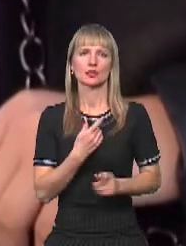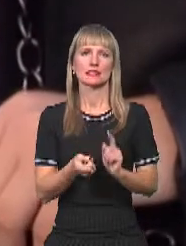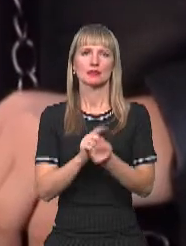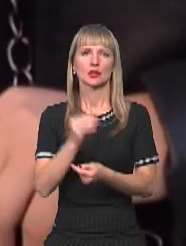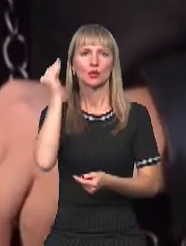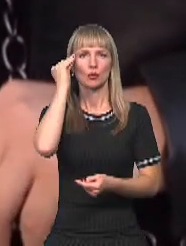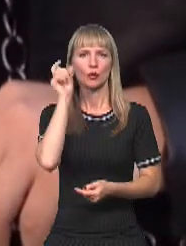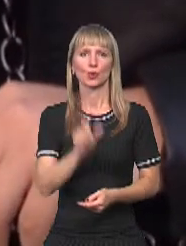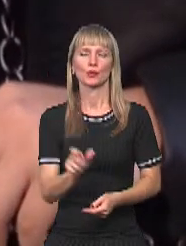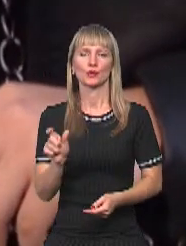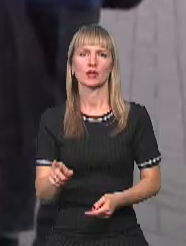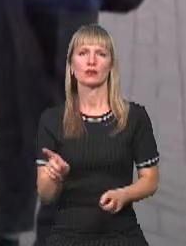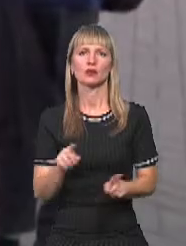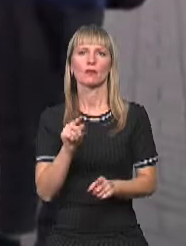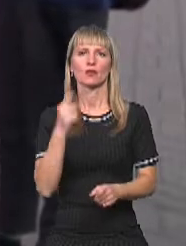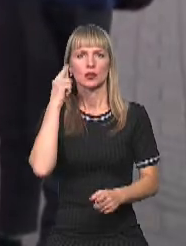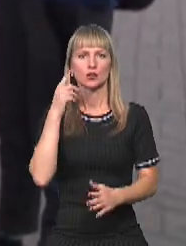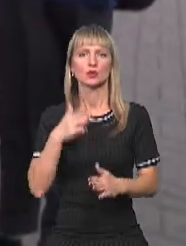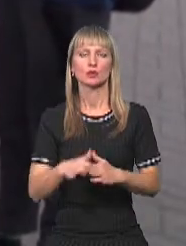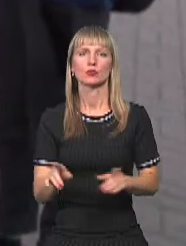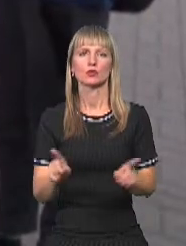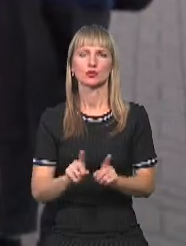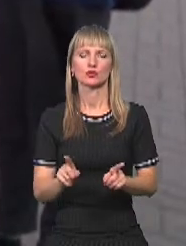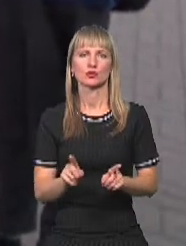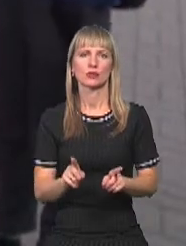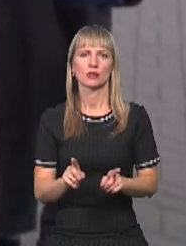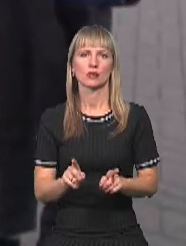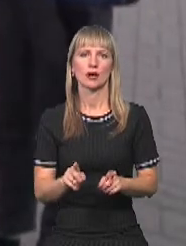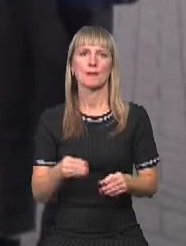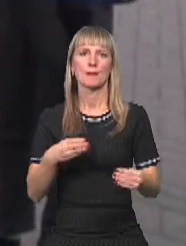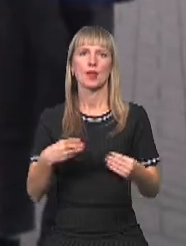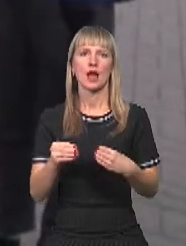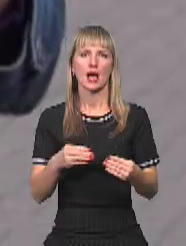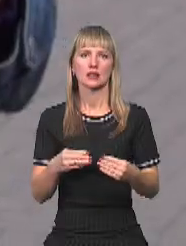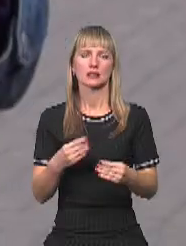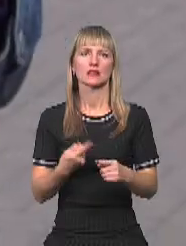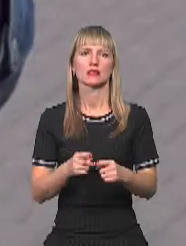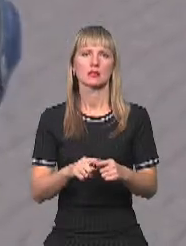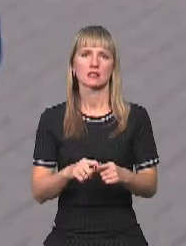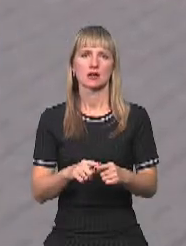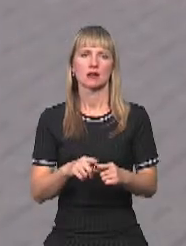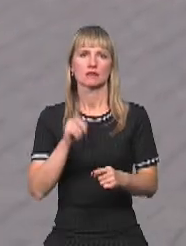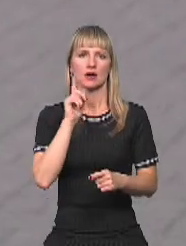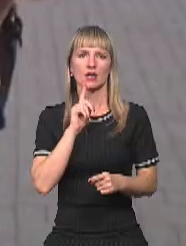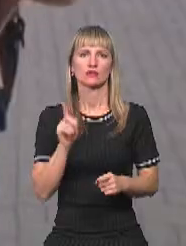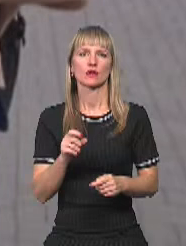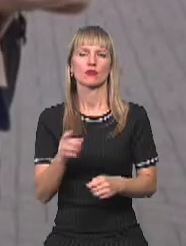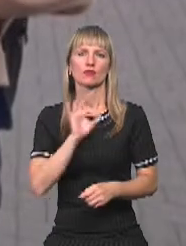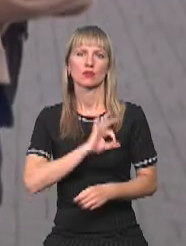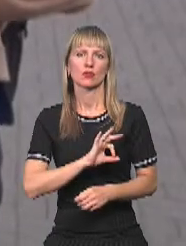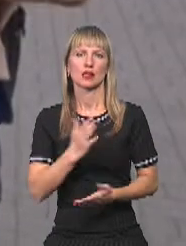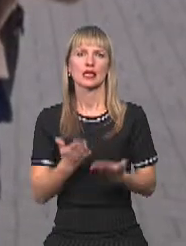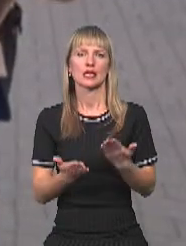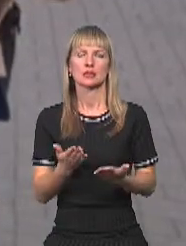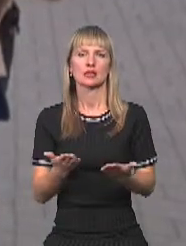людей, щоб вони розуміли, що пластик – це не так уж і гарно, і що його краще використовувати, якщо це якась